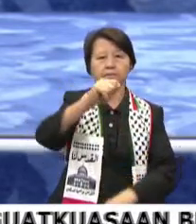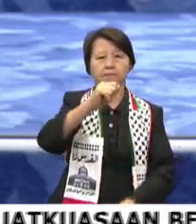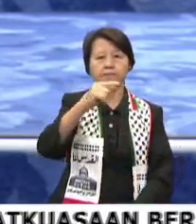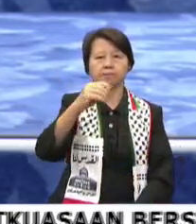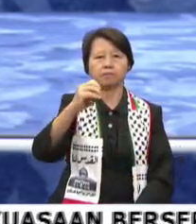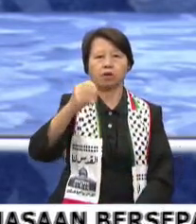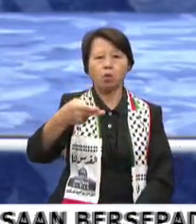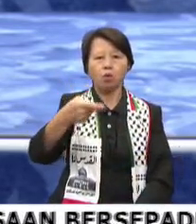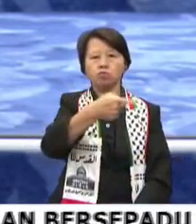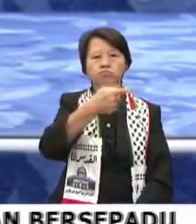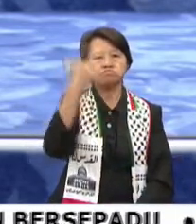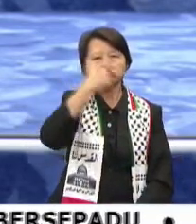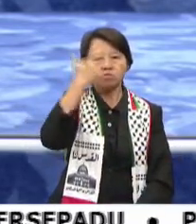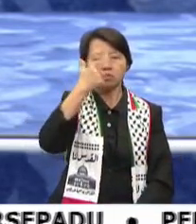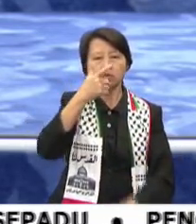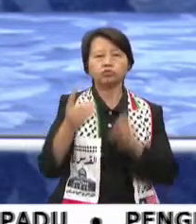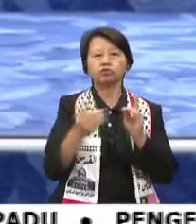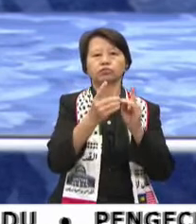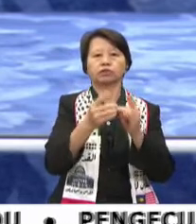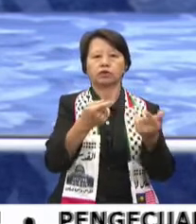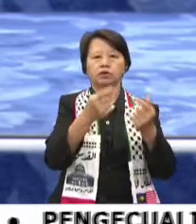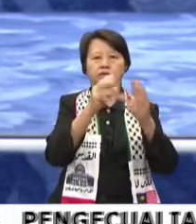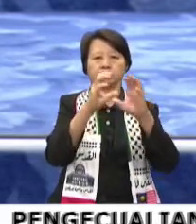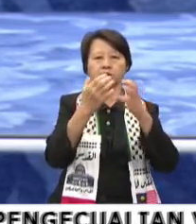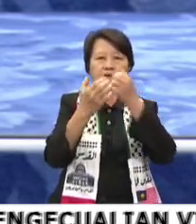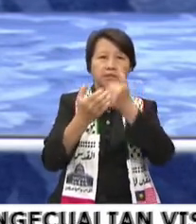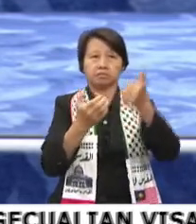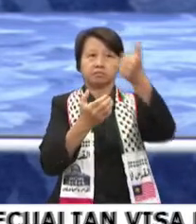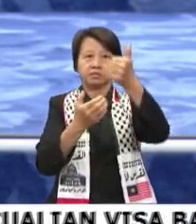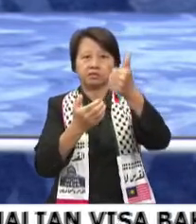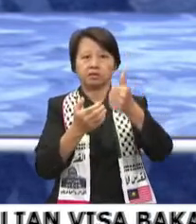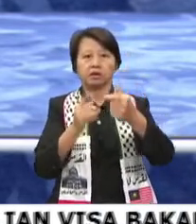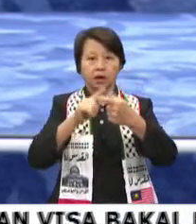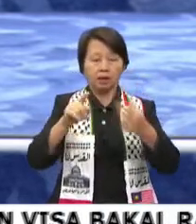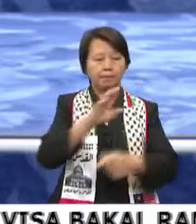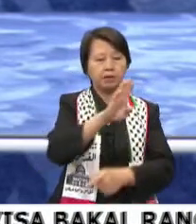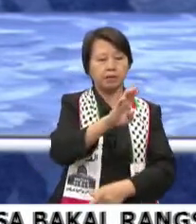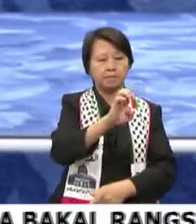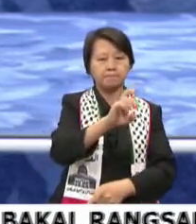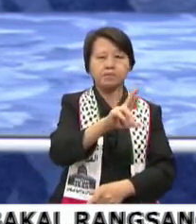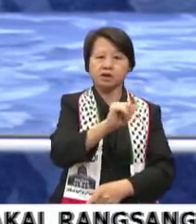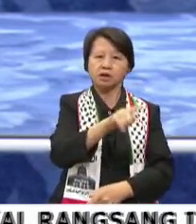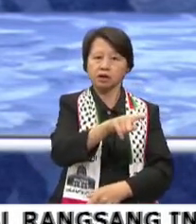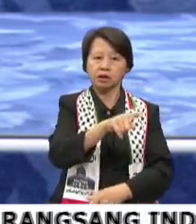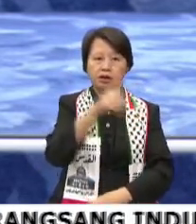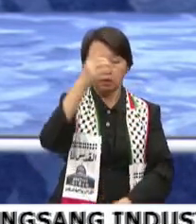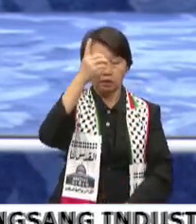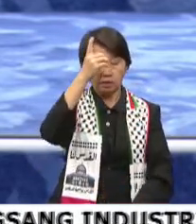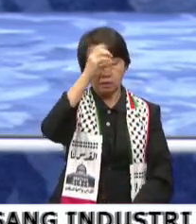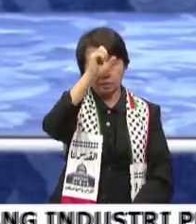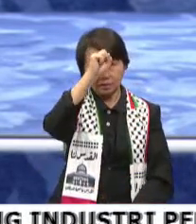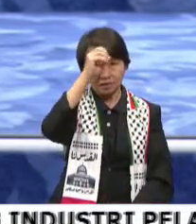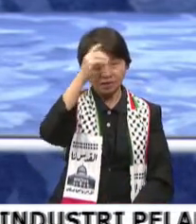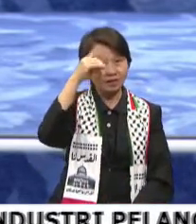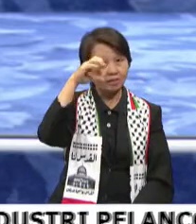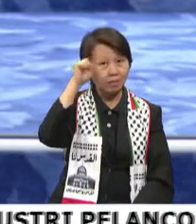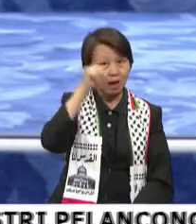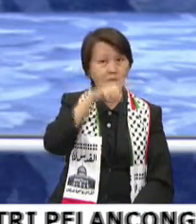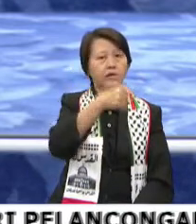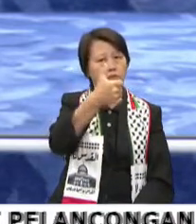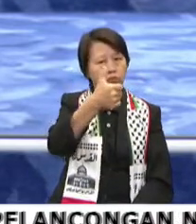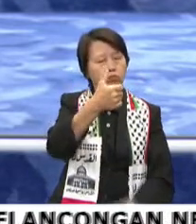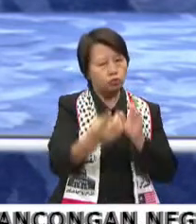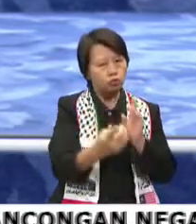jumpa ya k dia ada kelas lain tapi ber dia jumpa dan Kita bincang